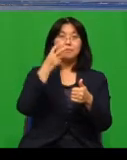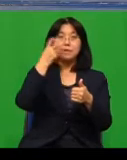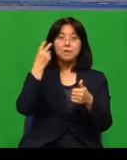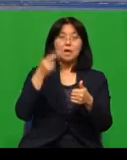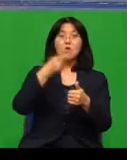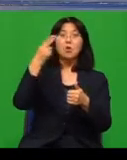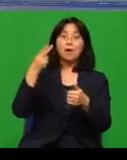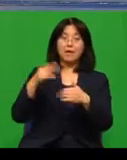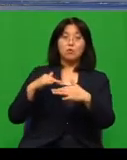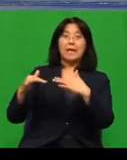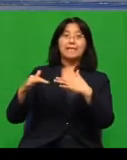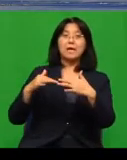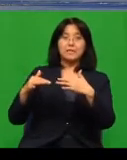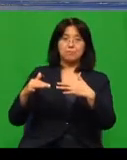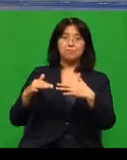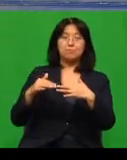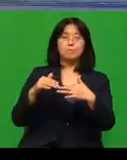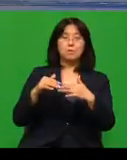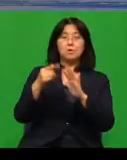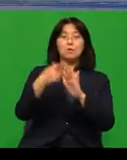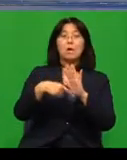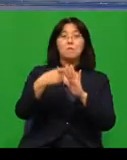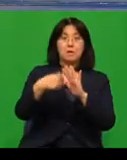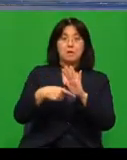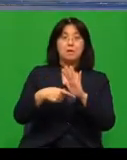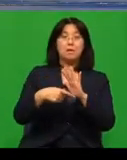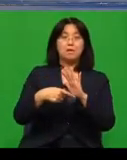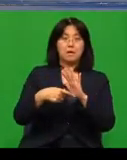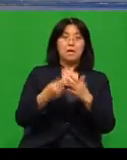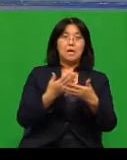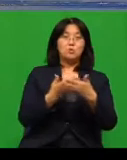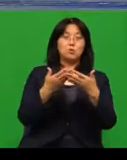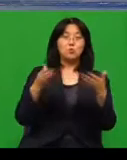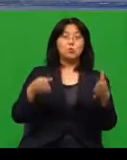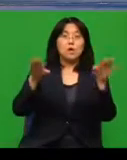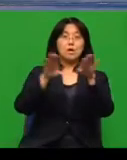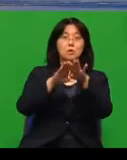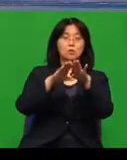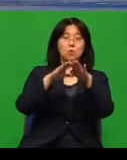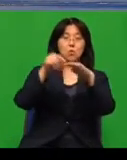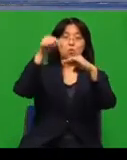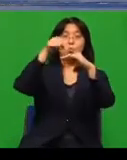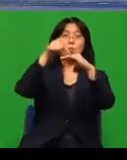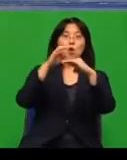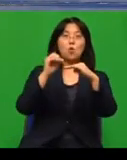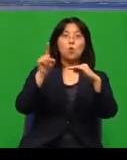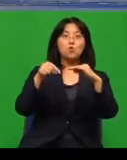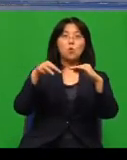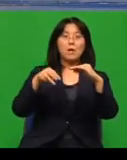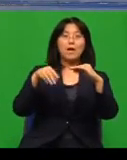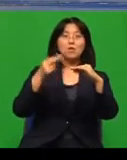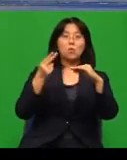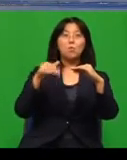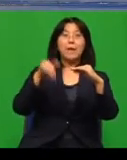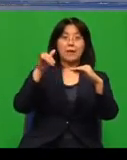つけた富山のデザインということで、例のこの美術館の屋上のオノマトペの屋上のデ